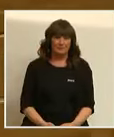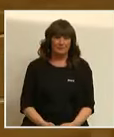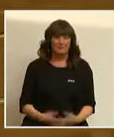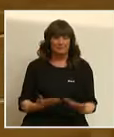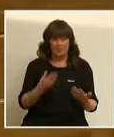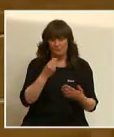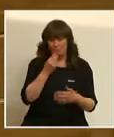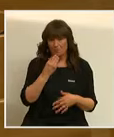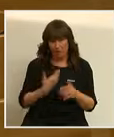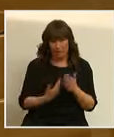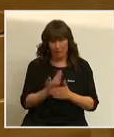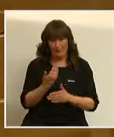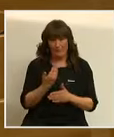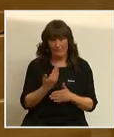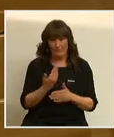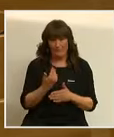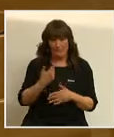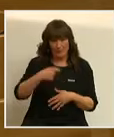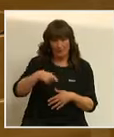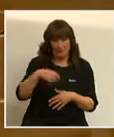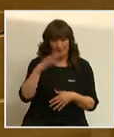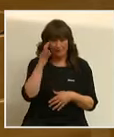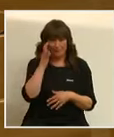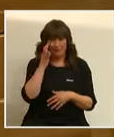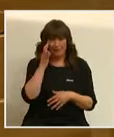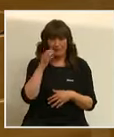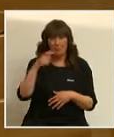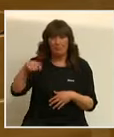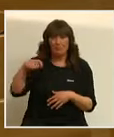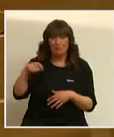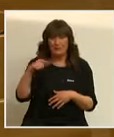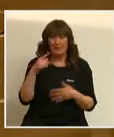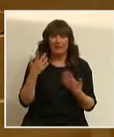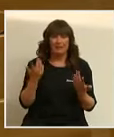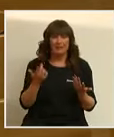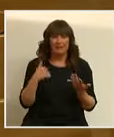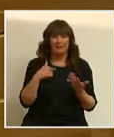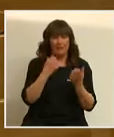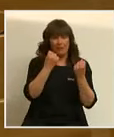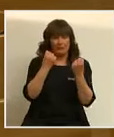Bé, bon dia, presidenta, president, autoritats,